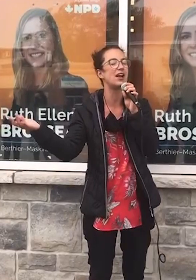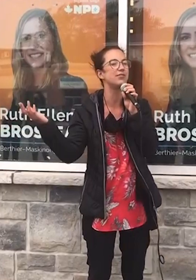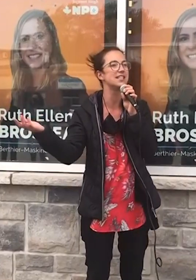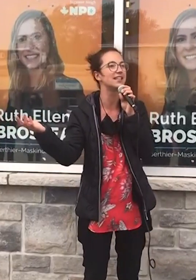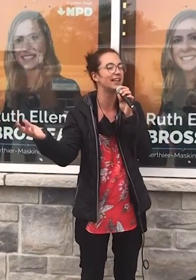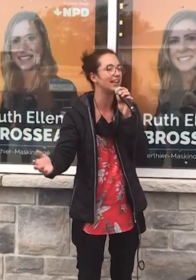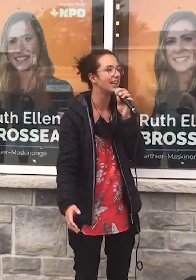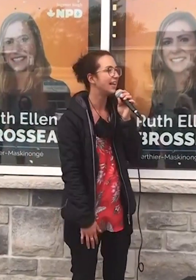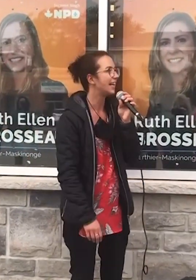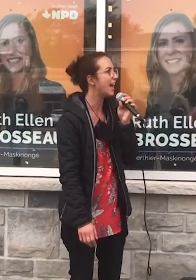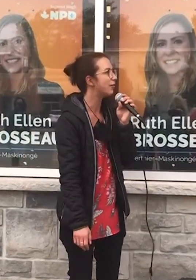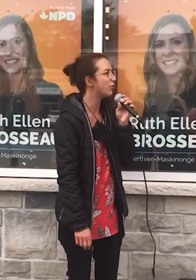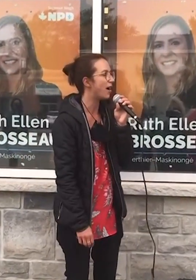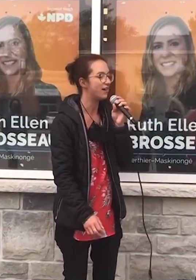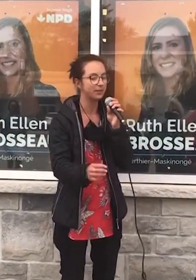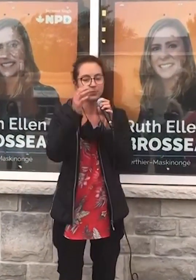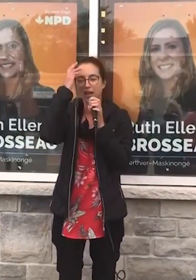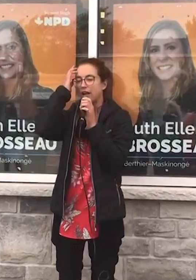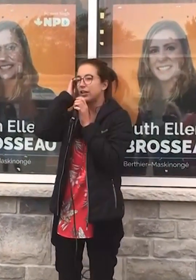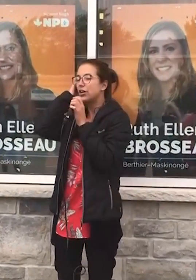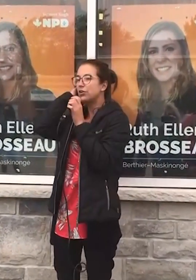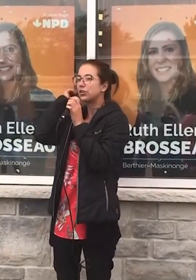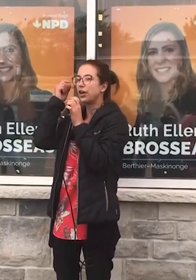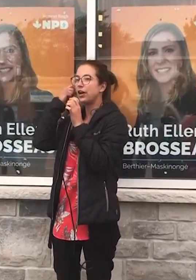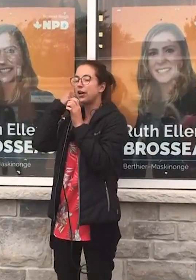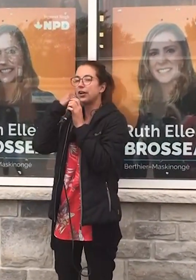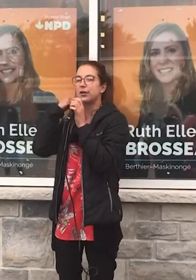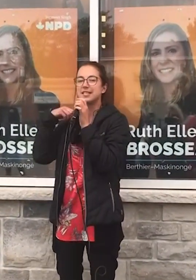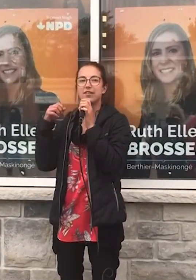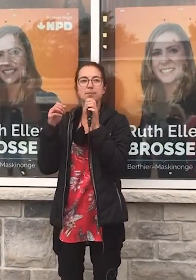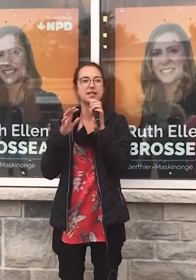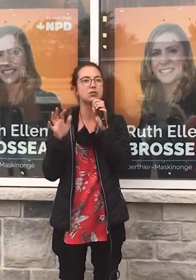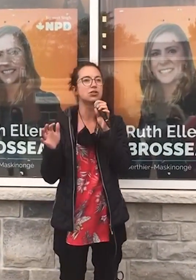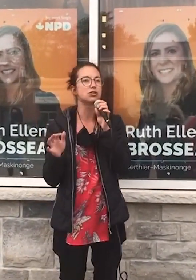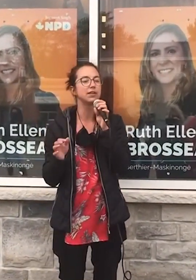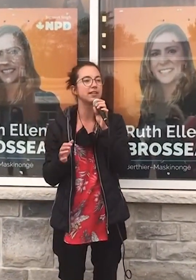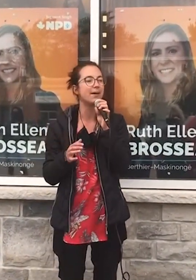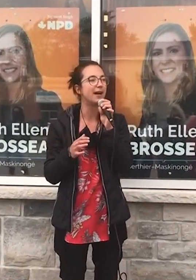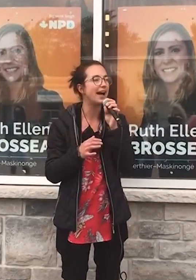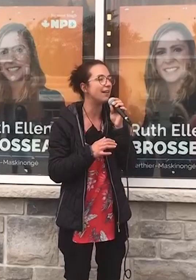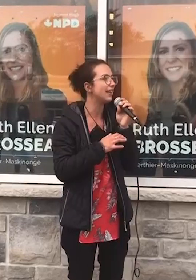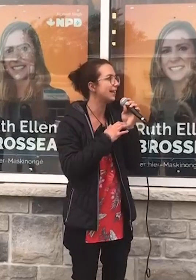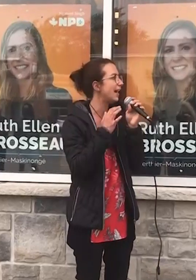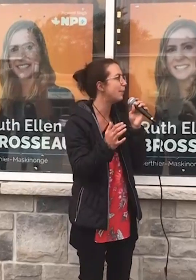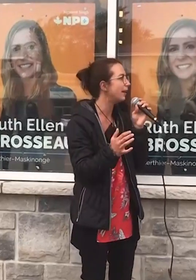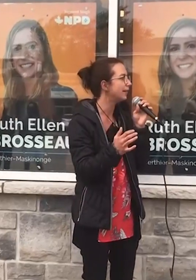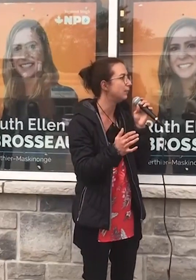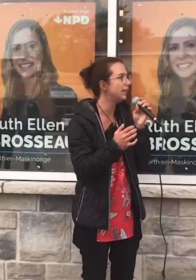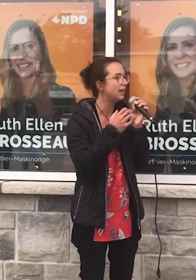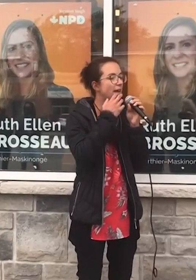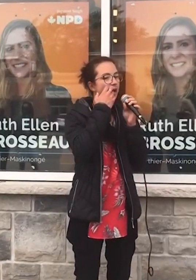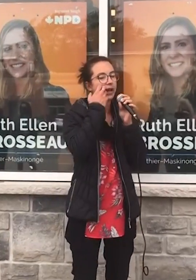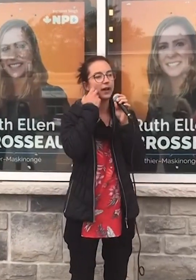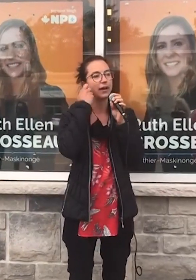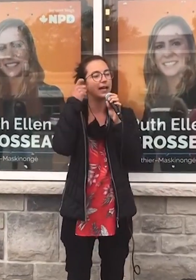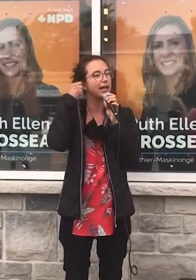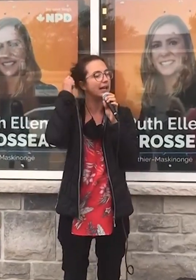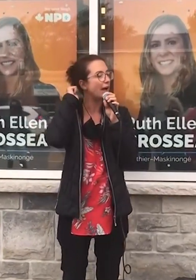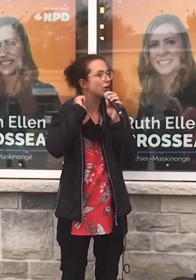inviter à le visiter et à le voir. Donc, comment ça va se passer aujourd'hui? Évidemment, avec la pandémie